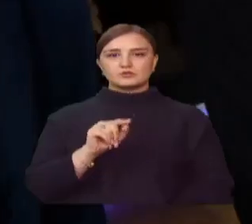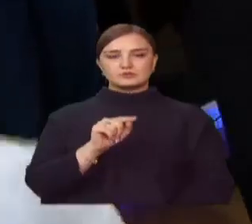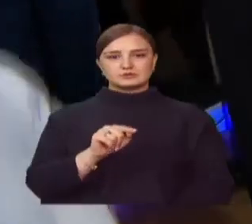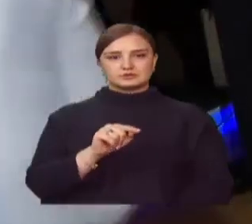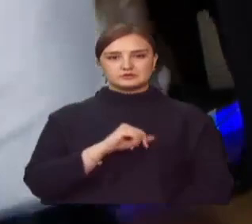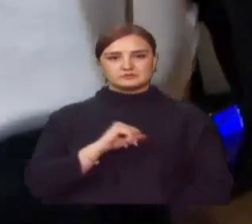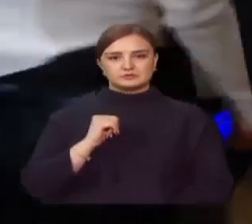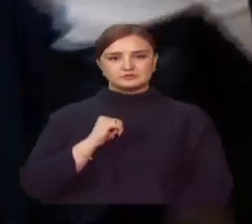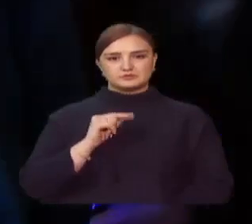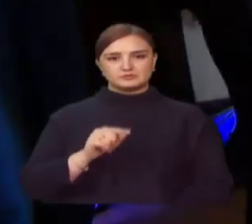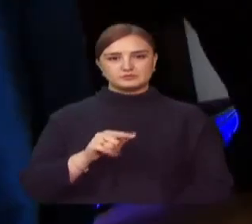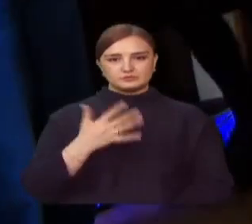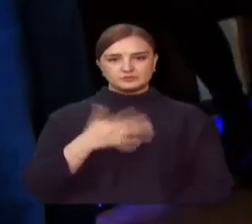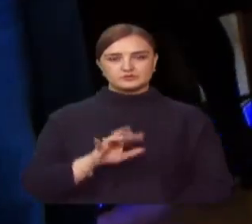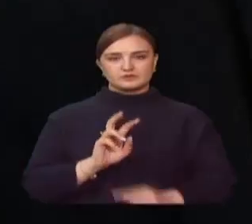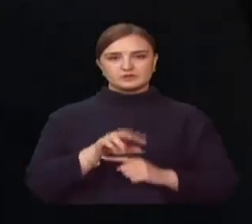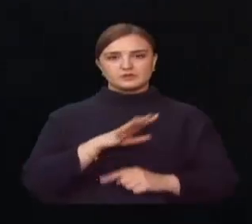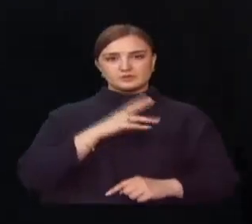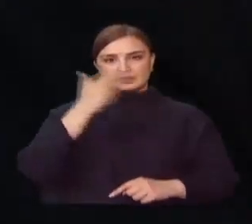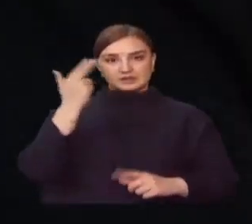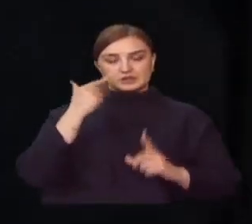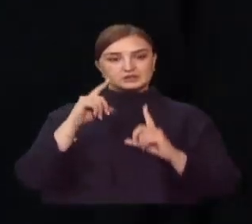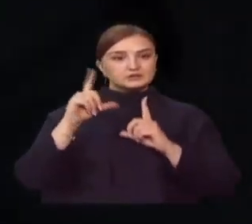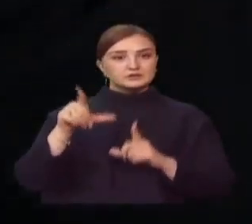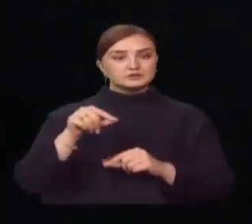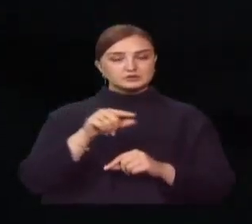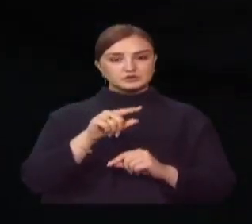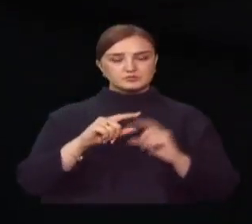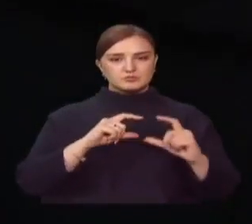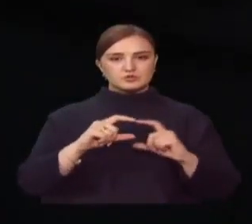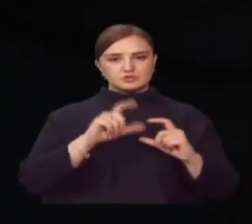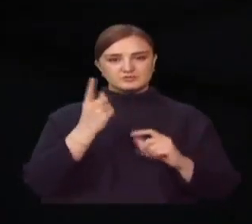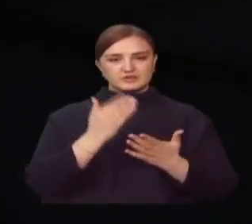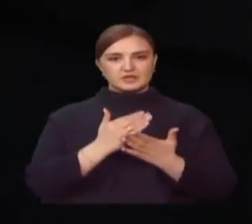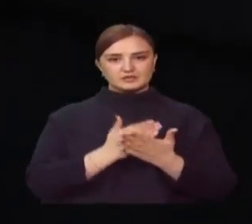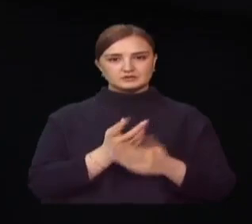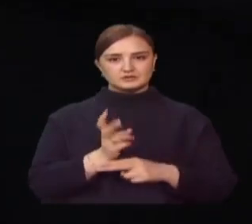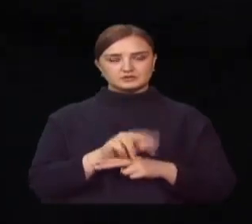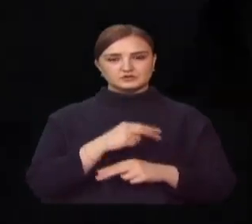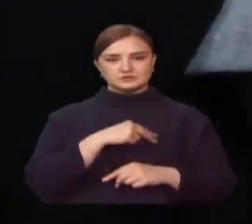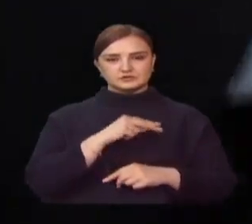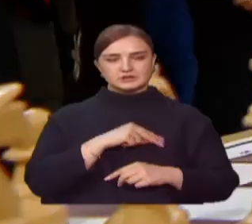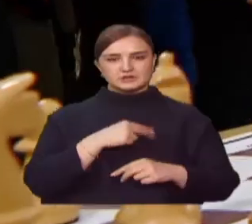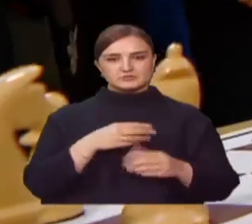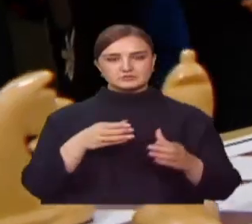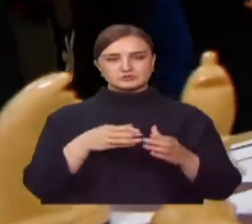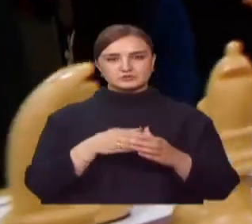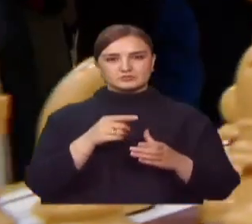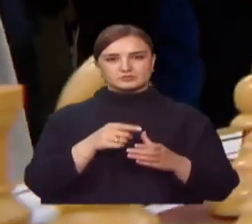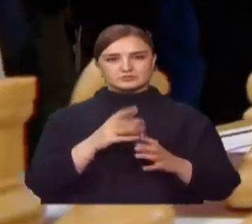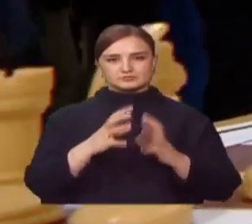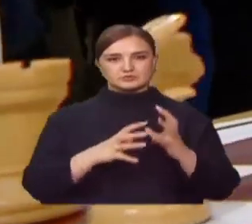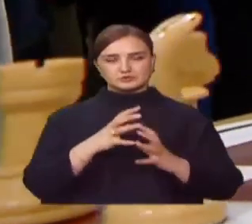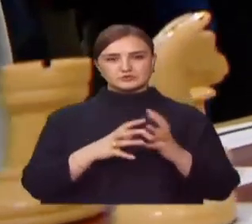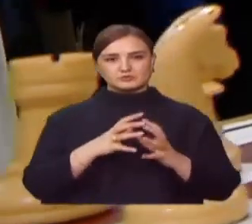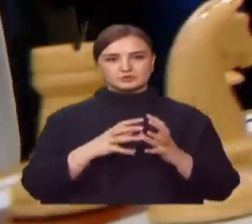ნონა გაფრინდაშვილი ამ ტურნეს ფარგლებში უკვე იმყოფებოდა იტალიაში. ლეგენდარული მოჭადრაკე დღეს პირველ არხს ეწვია ჩვენს თანამშრომლებს სერიის ფარგლებში